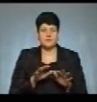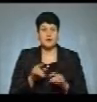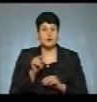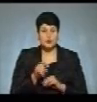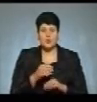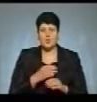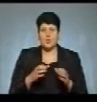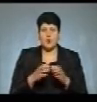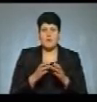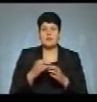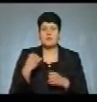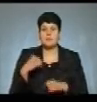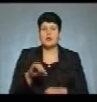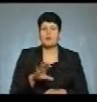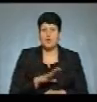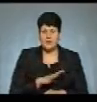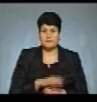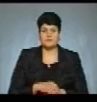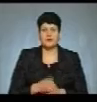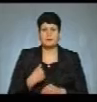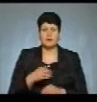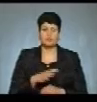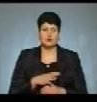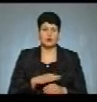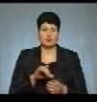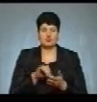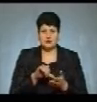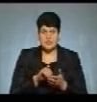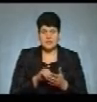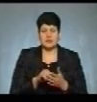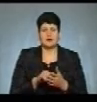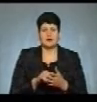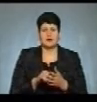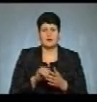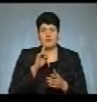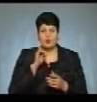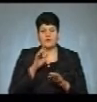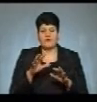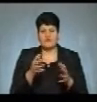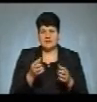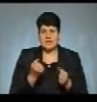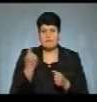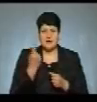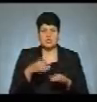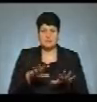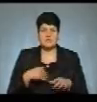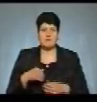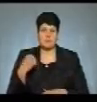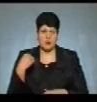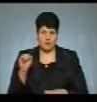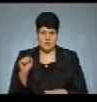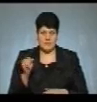його команда перемогла. Ми були учасниками, ми «Права молодь» тоді взяли перше місце, ми перемогли.